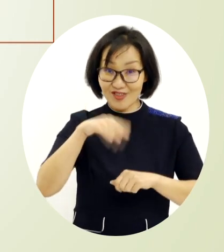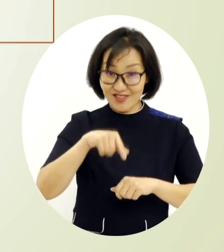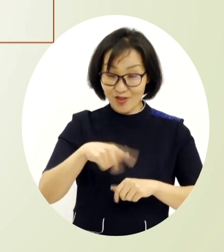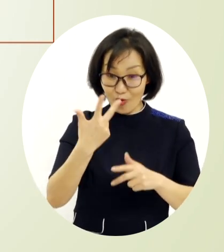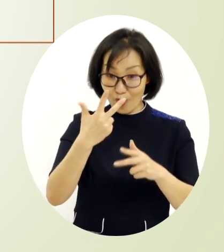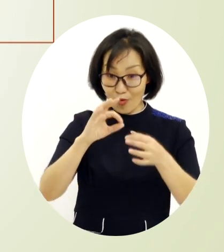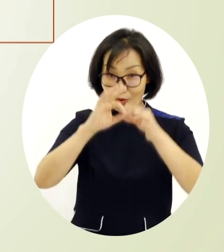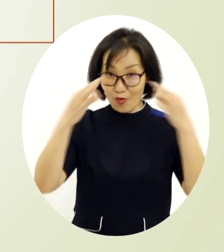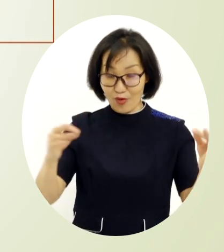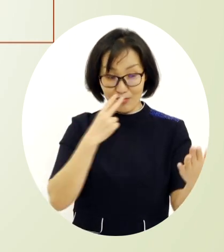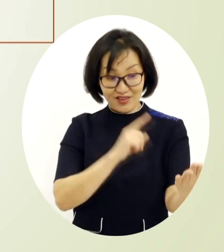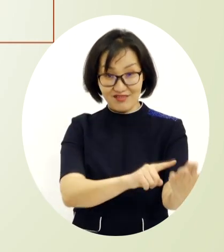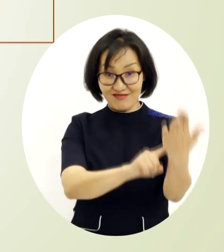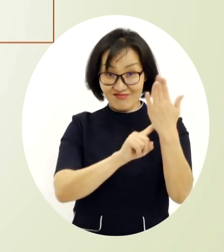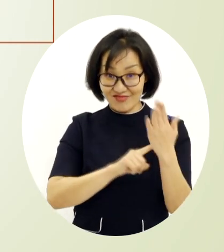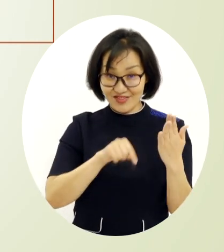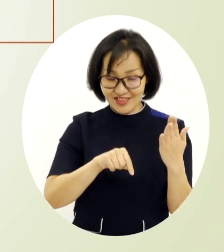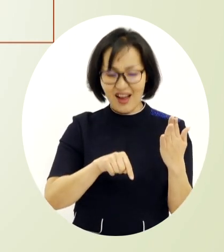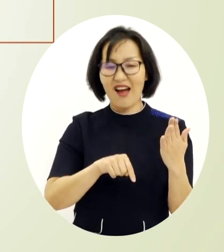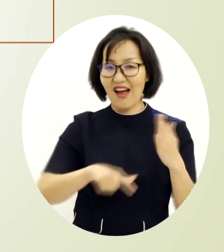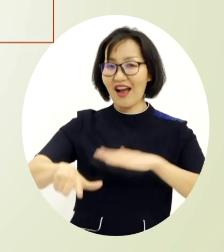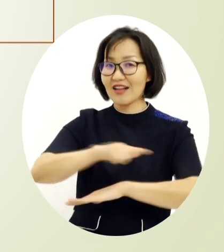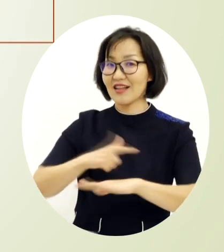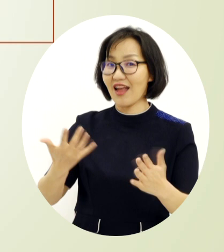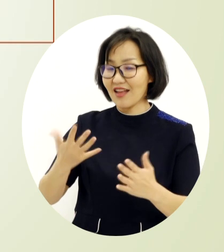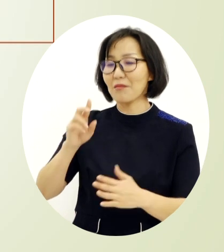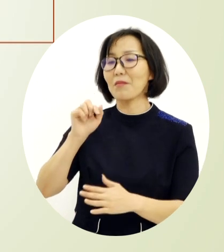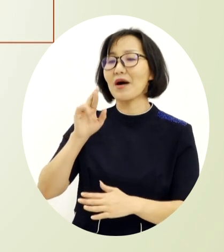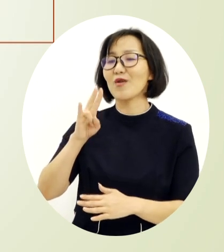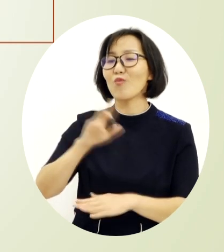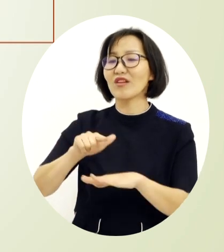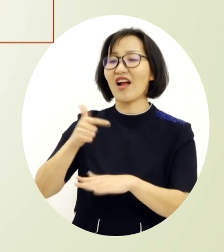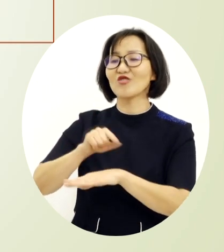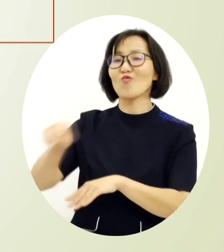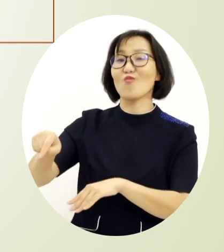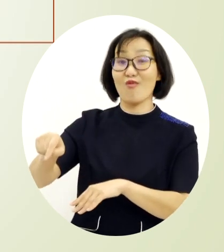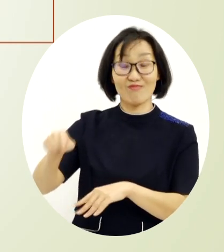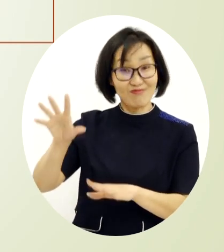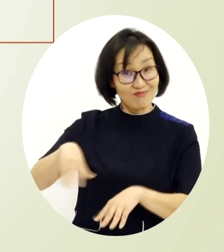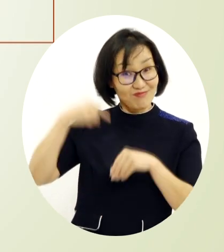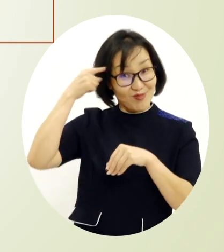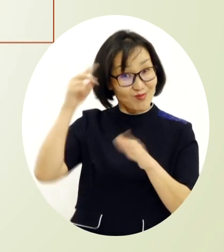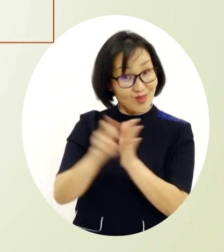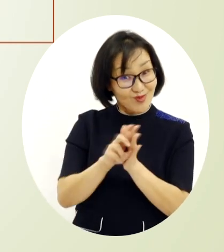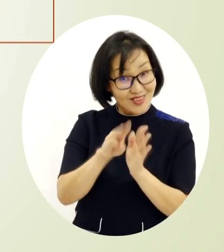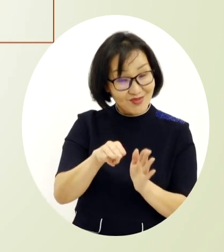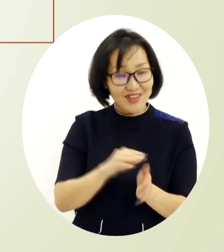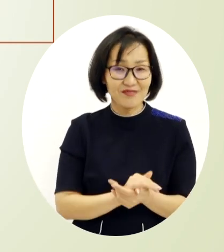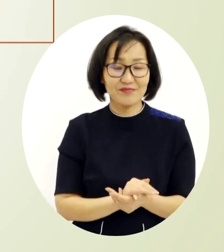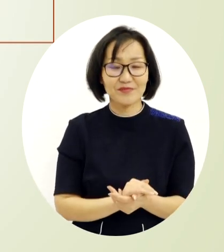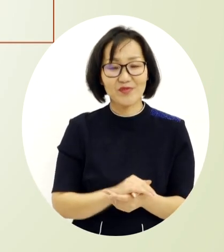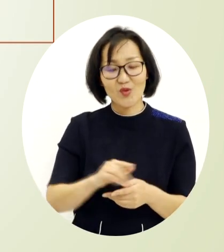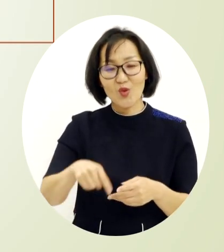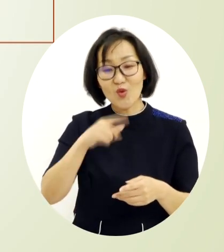өгүүлбэрээр тухайн үйл явдал баян булгийн талд болж байгааг мэдэж болох нь байна. За, тэгвэл